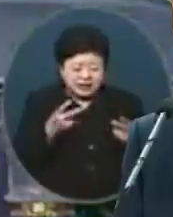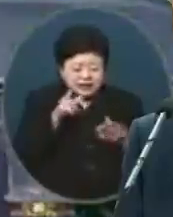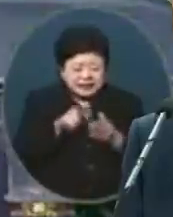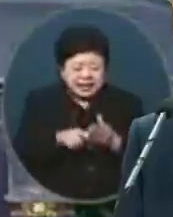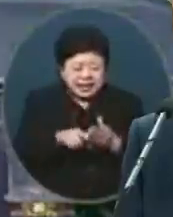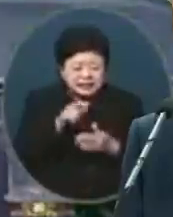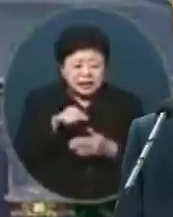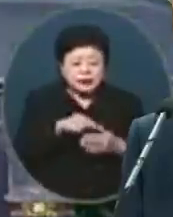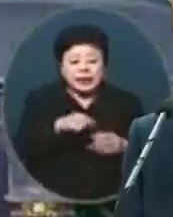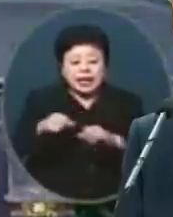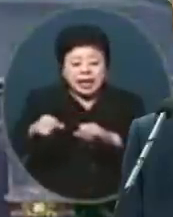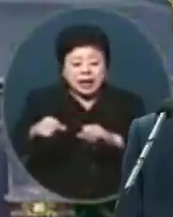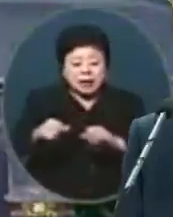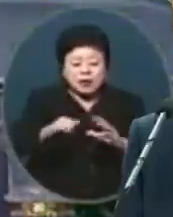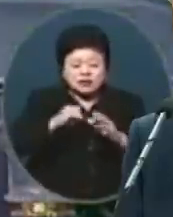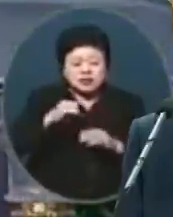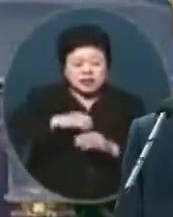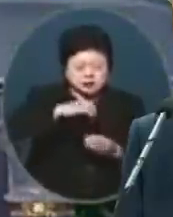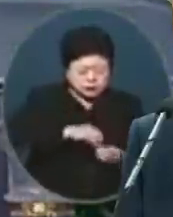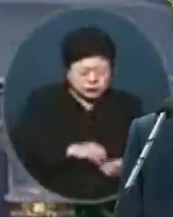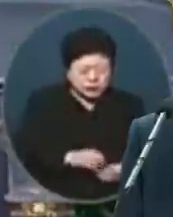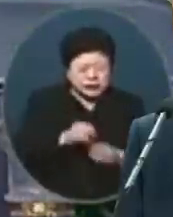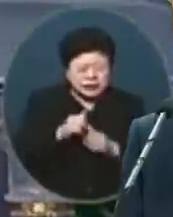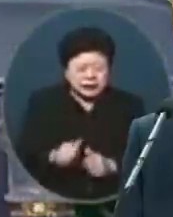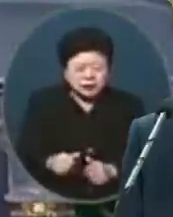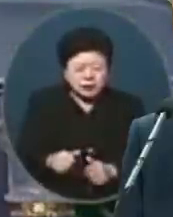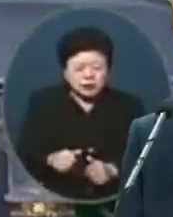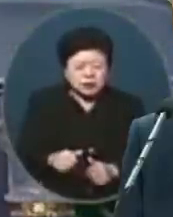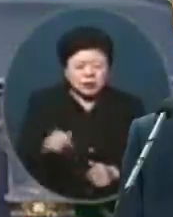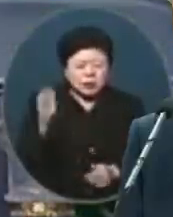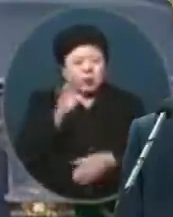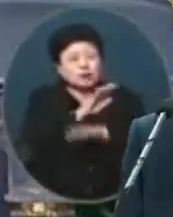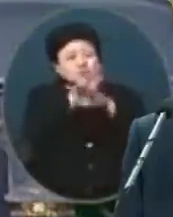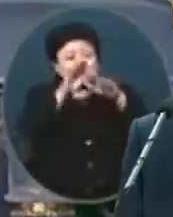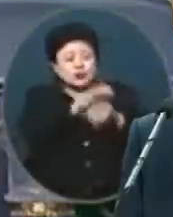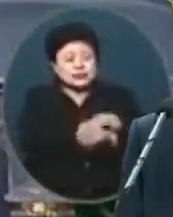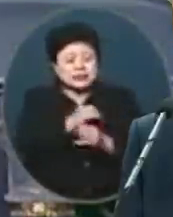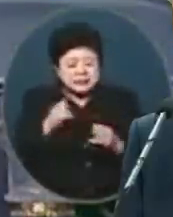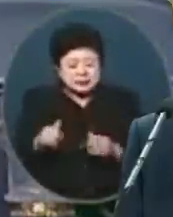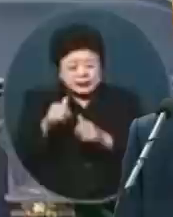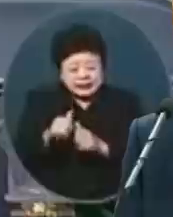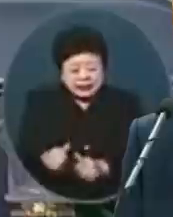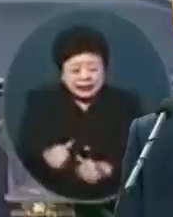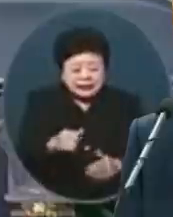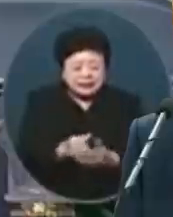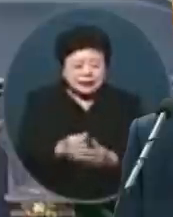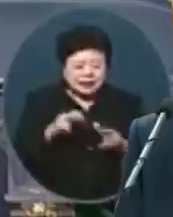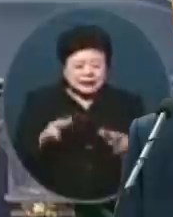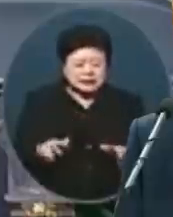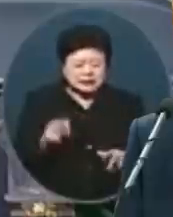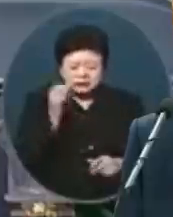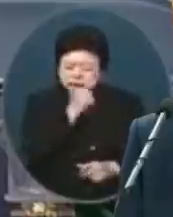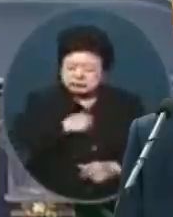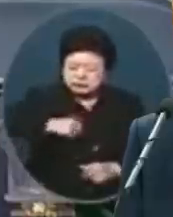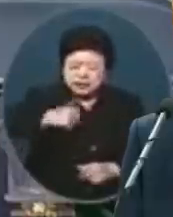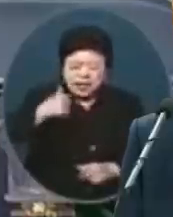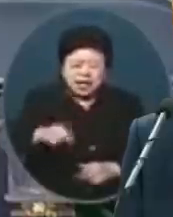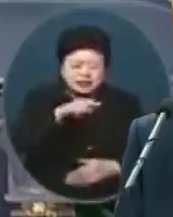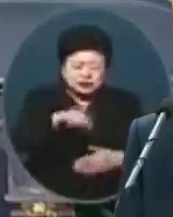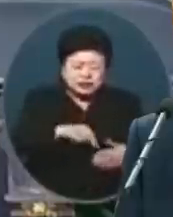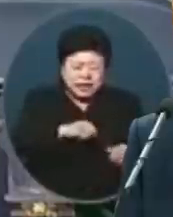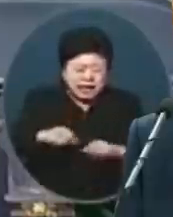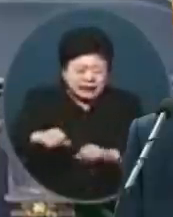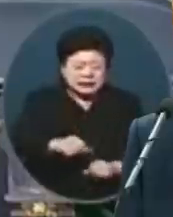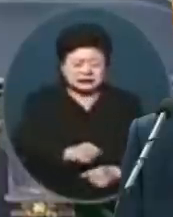가운데 행하여 이 세상 풍속을 조르고 공중 권세 잡은 자를 따랐으니 곧 지금 불순종의 아들들 가운데 역사하는